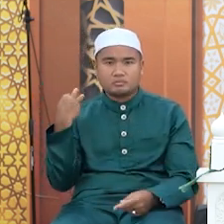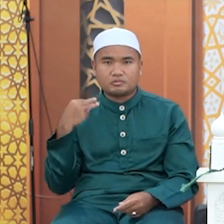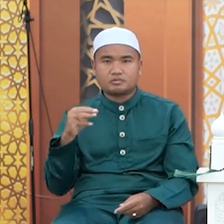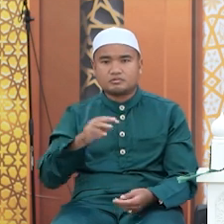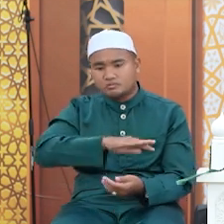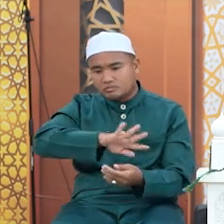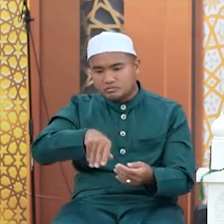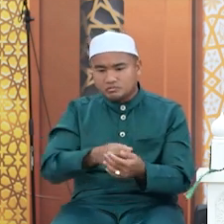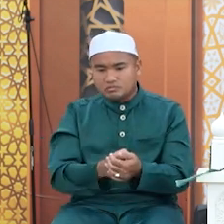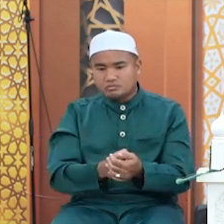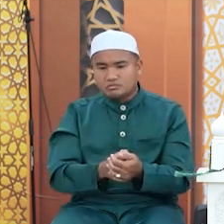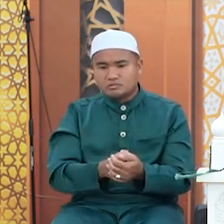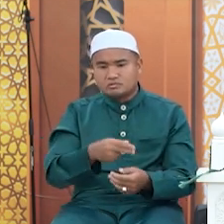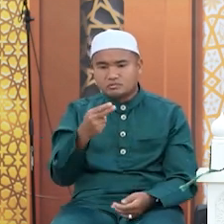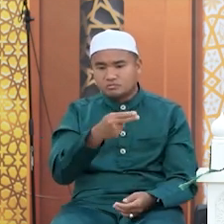Nabi.